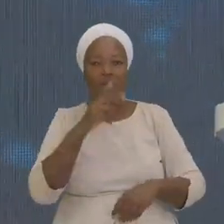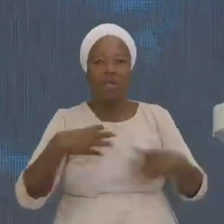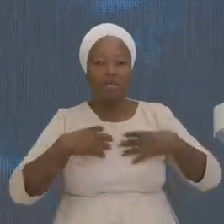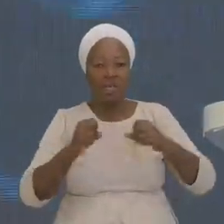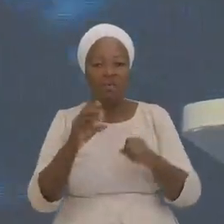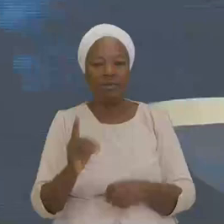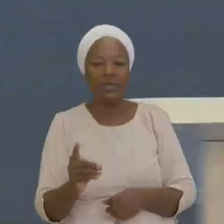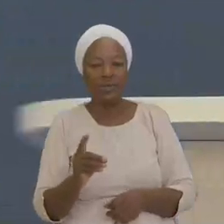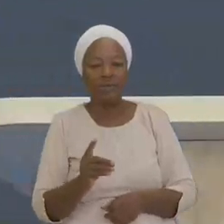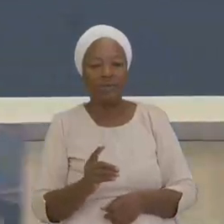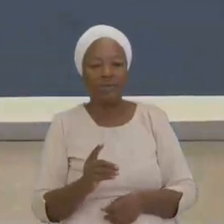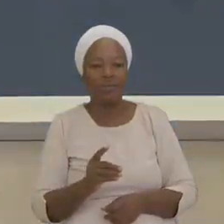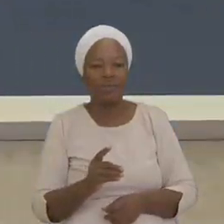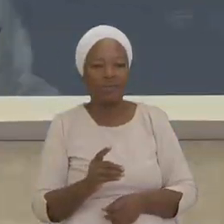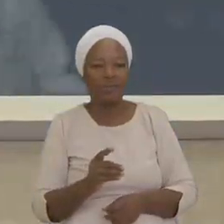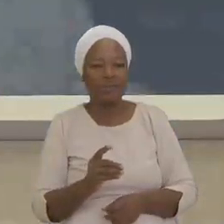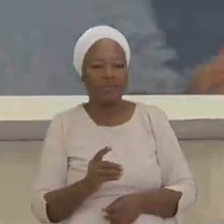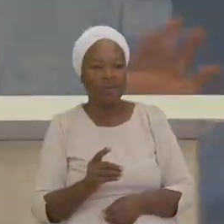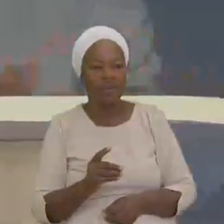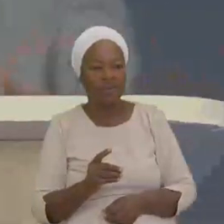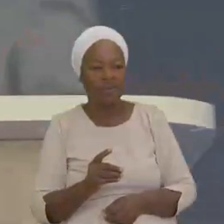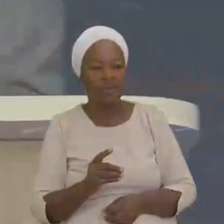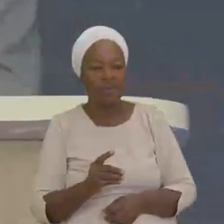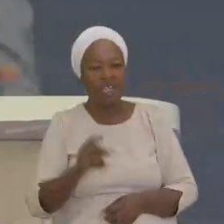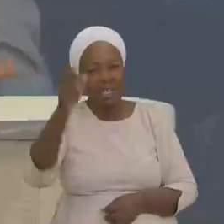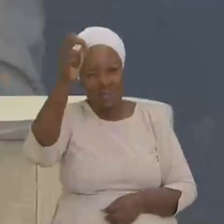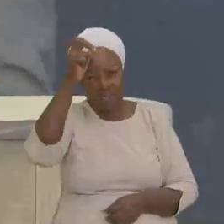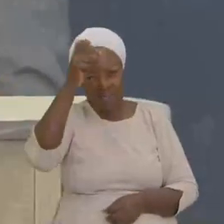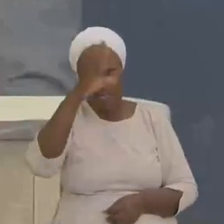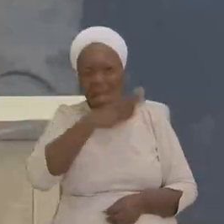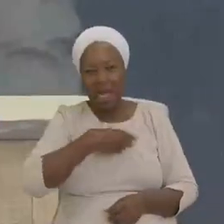Père passe ses maîtrises sur nous sommes guéris.